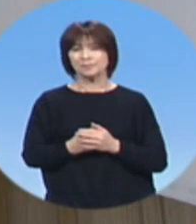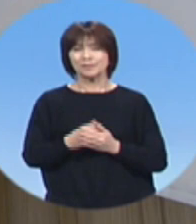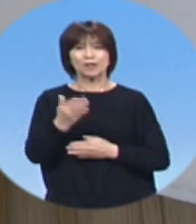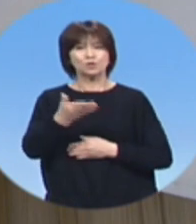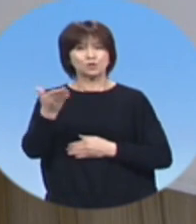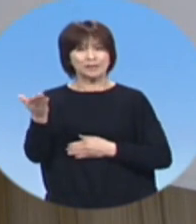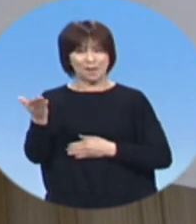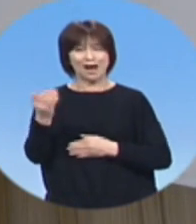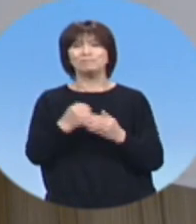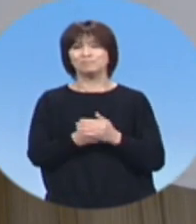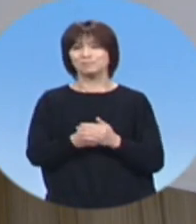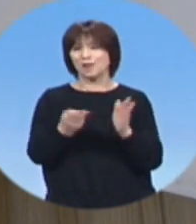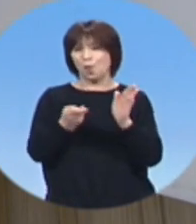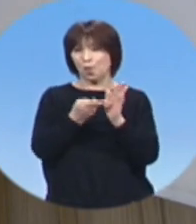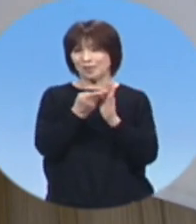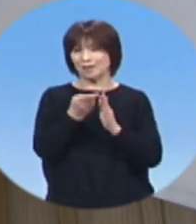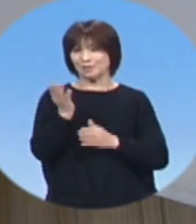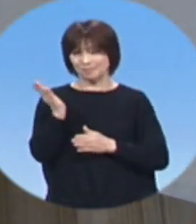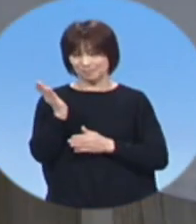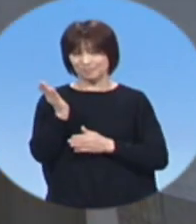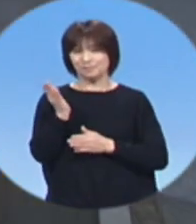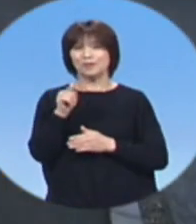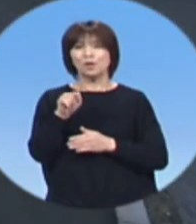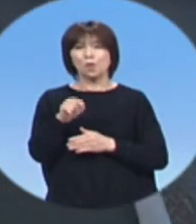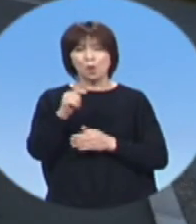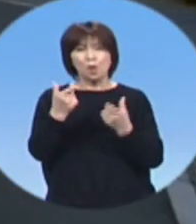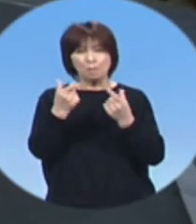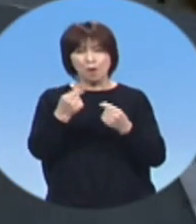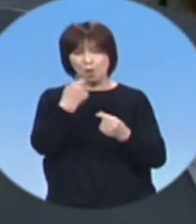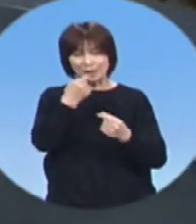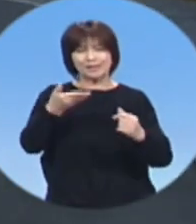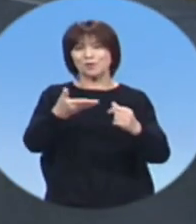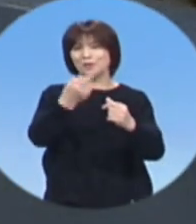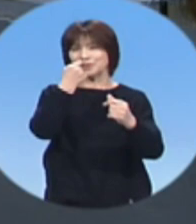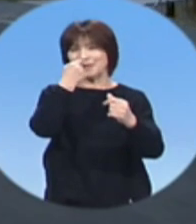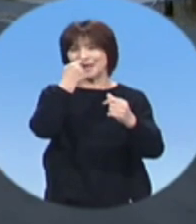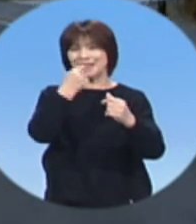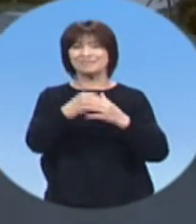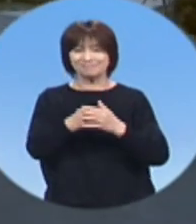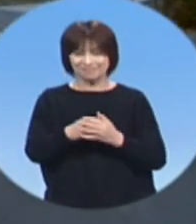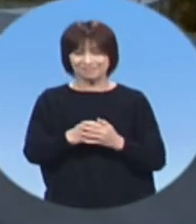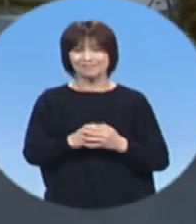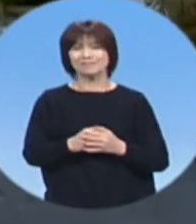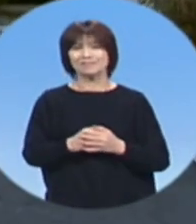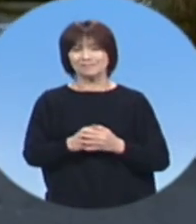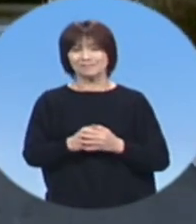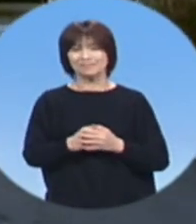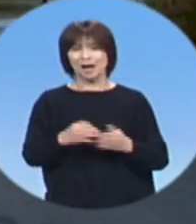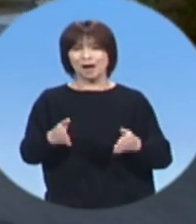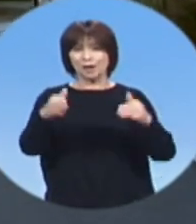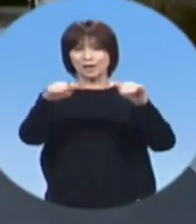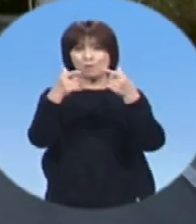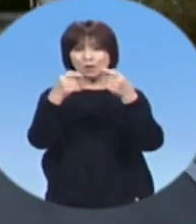はい、続いてやってきたのはホテルです。 こちらのおひな様も私のおすすめなんですよ。 なんか建物